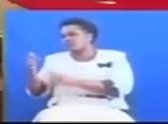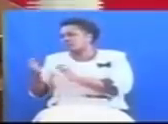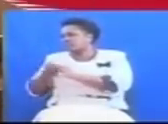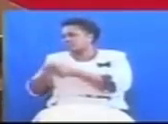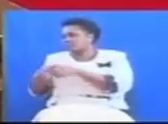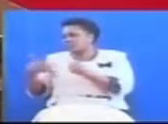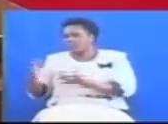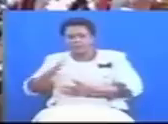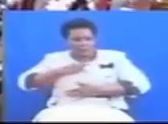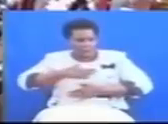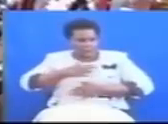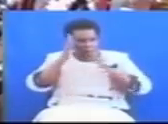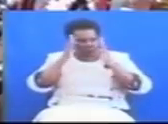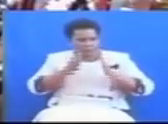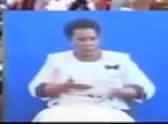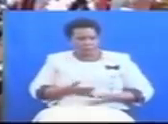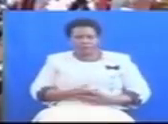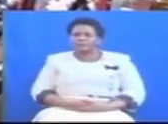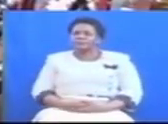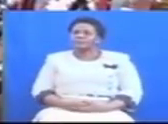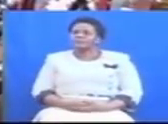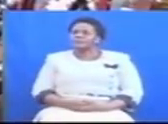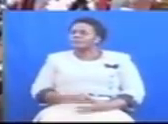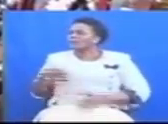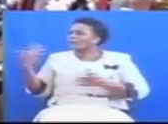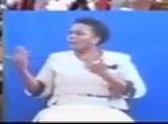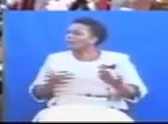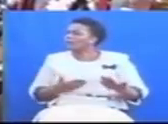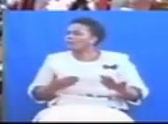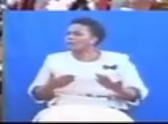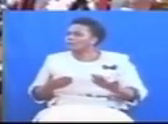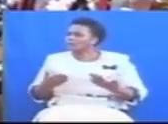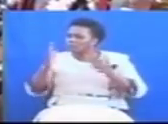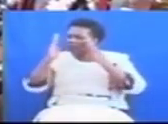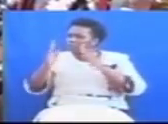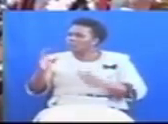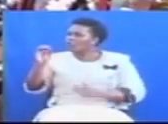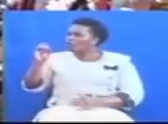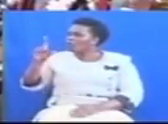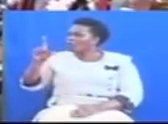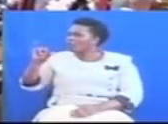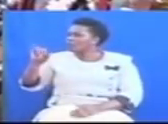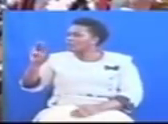mheshimiwa. Mheshimiwa Oliver Semguruka, swali la nyongeza.